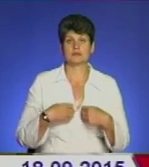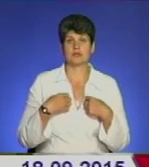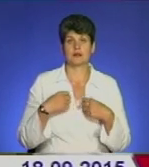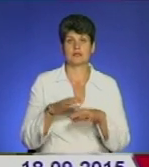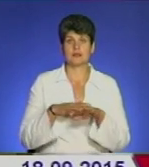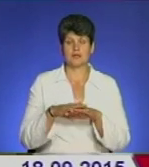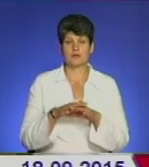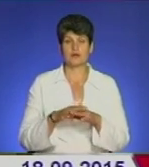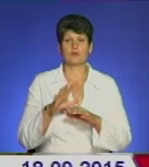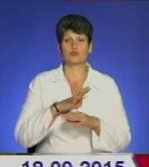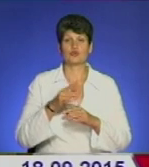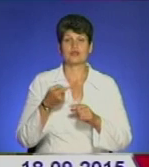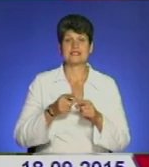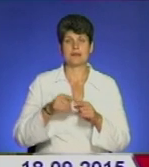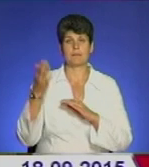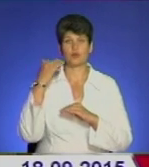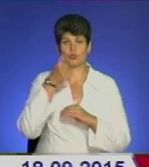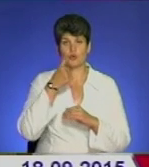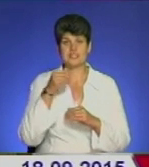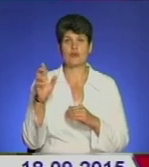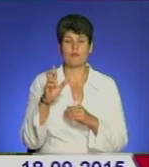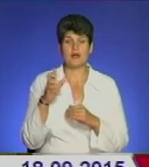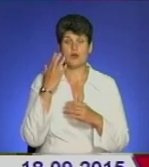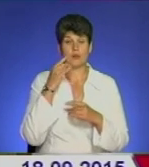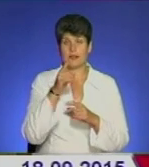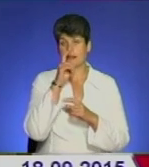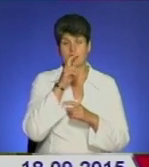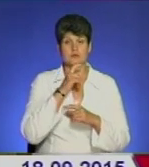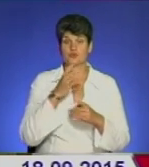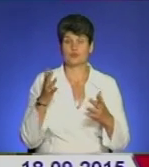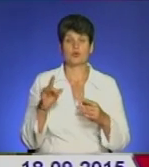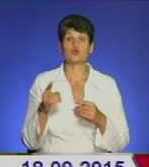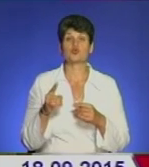в минулому році в березні, коли просто незрозуміло чому,